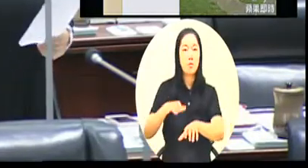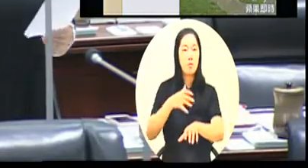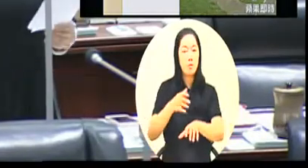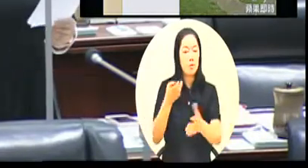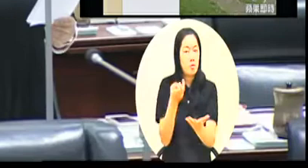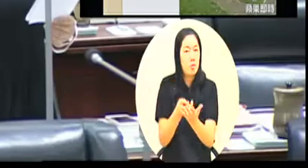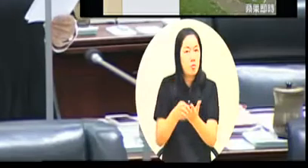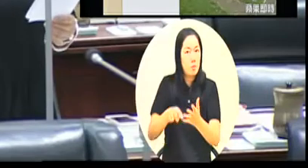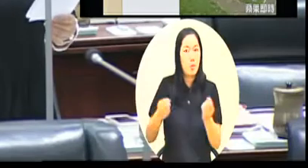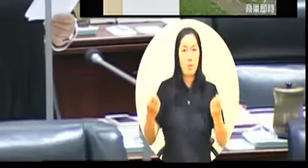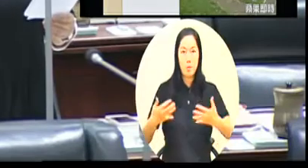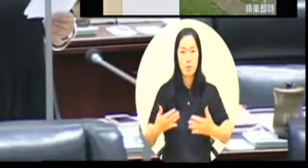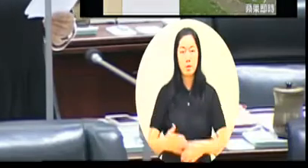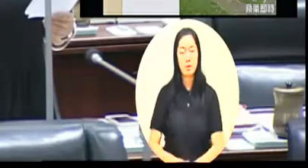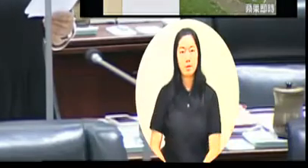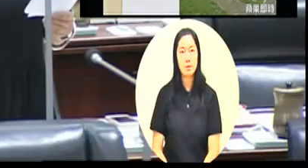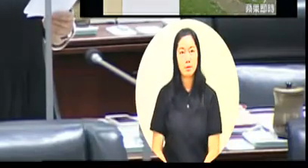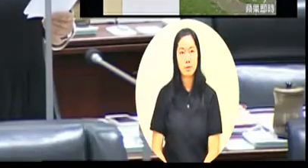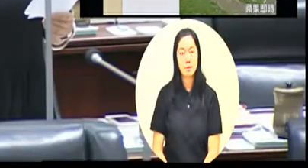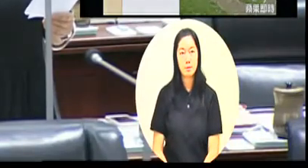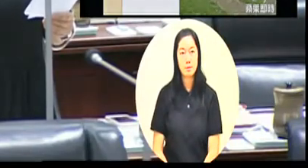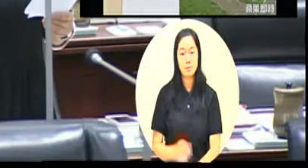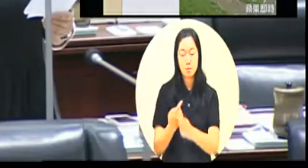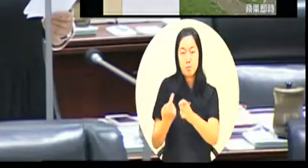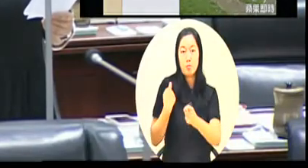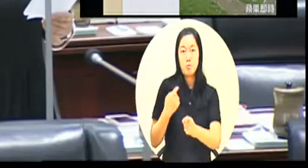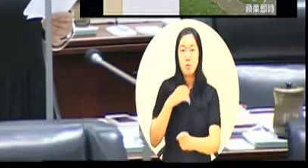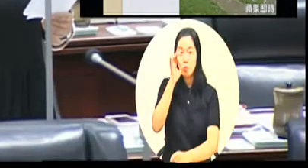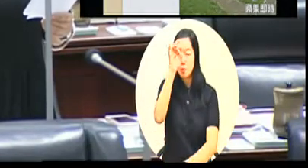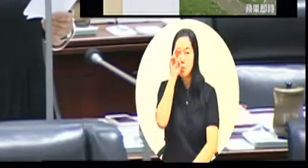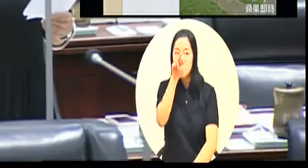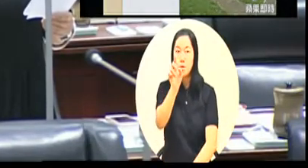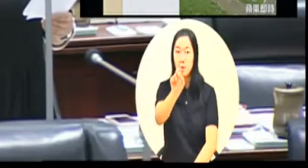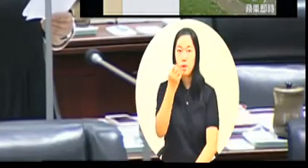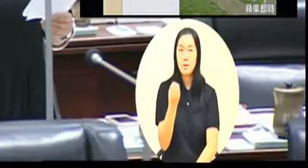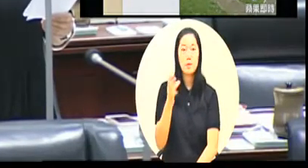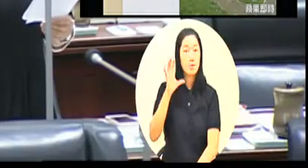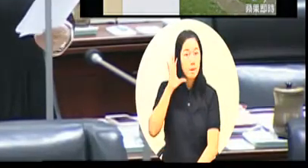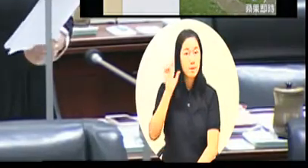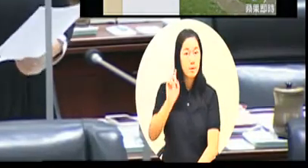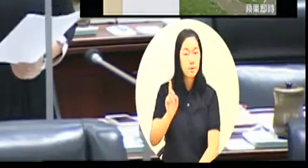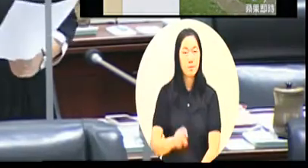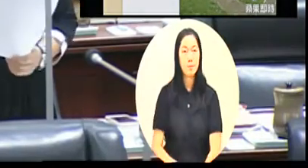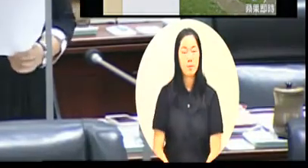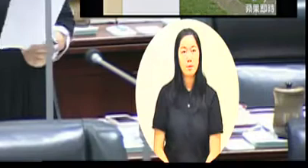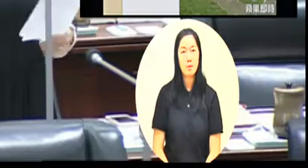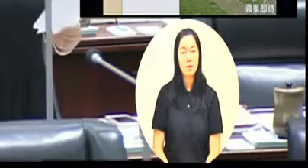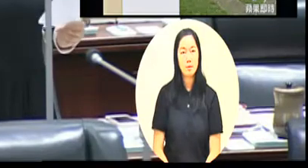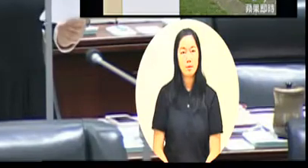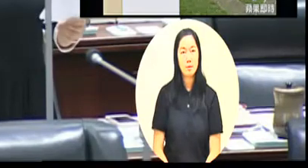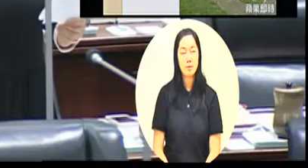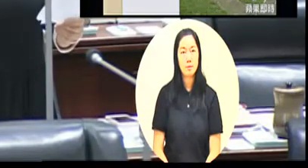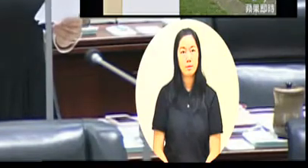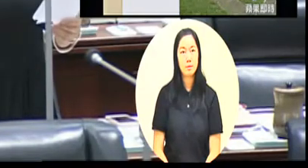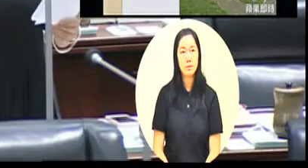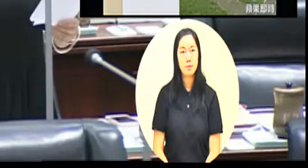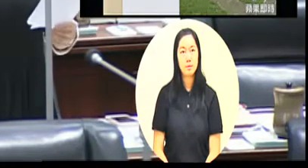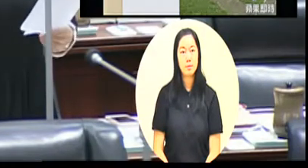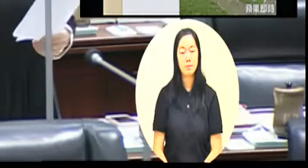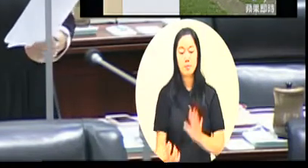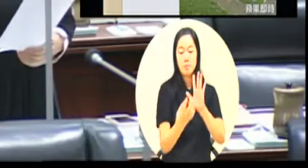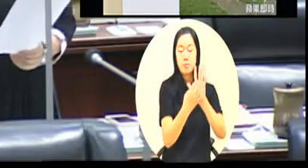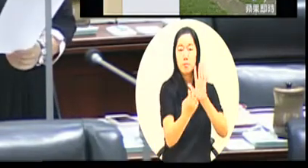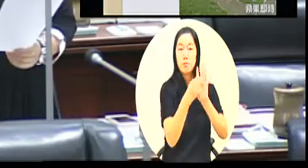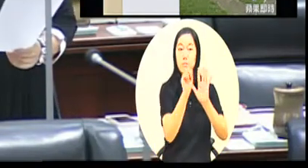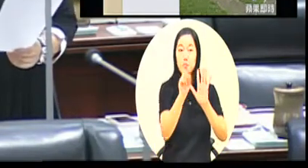重要的问题哦。那在去年我看到的一个新闻呢，就是说我们的这个所谓的这个大标题就写了什么